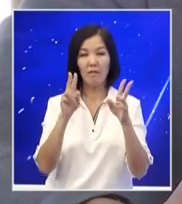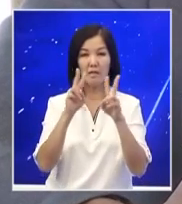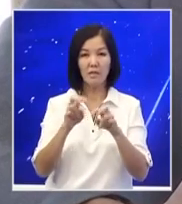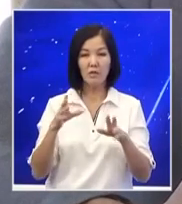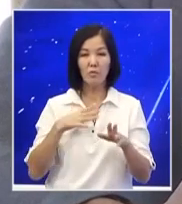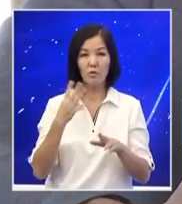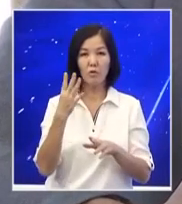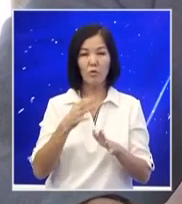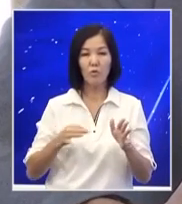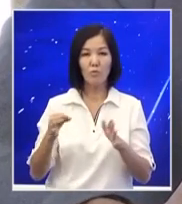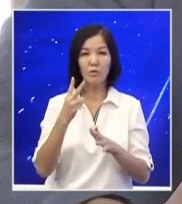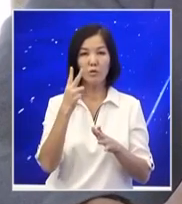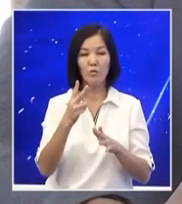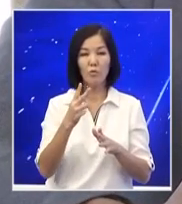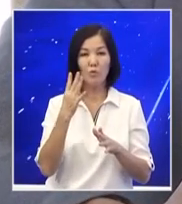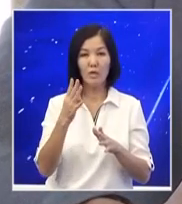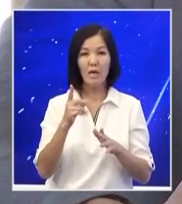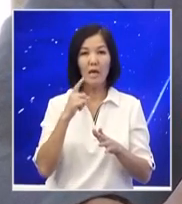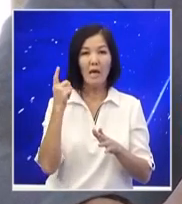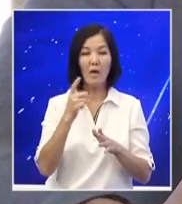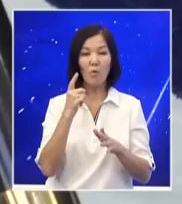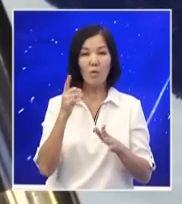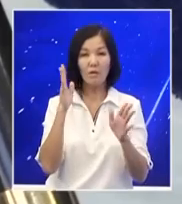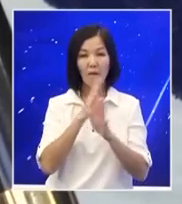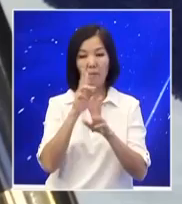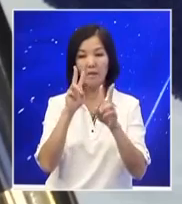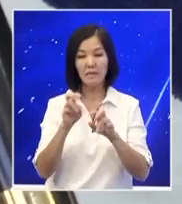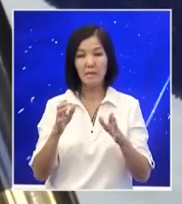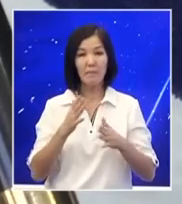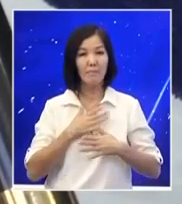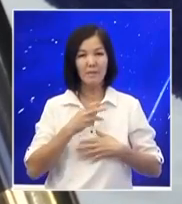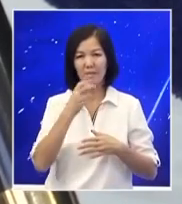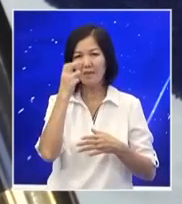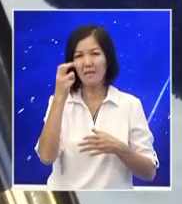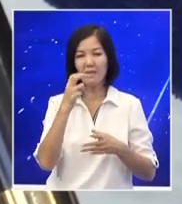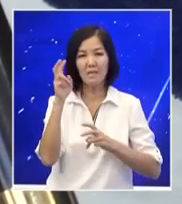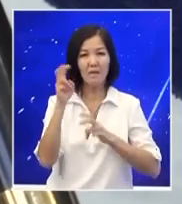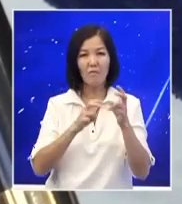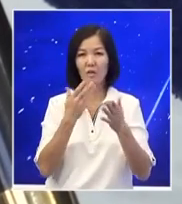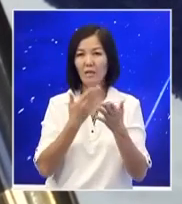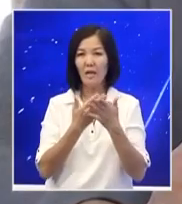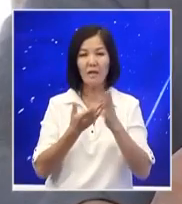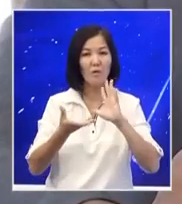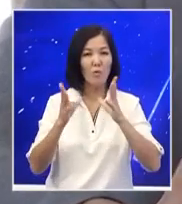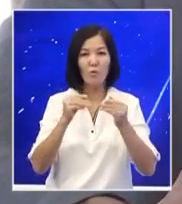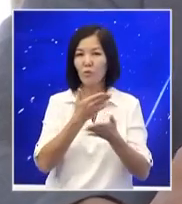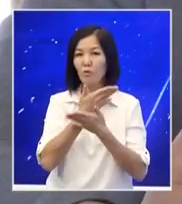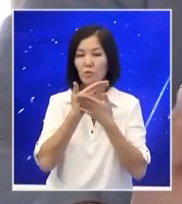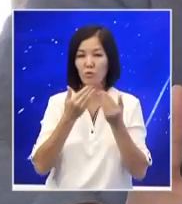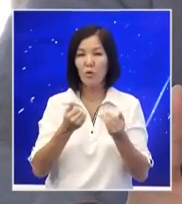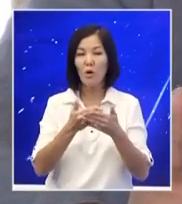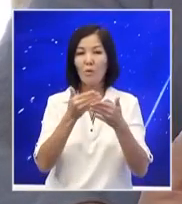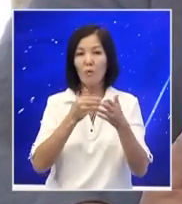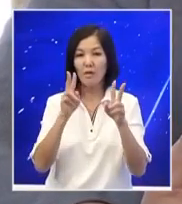4 облыстық 4 экологы келіп те тексеру жүргізді. Жаман иістің біздің зауыттан шығатын дәлелдейтін қорытынды шығарған жоқ. Бұған